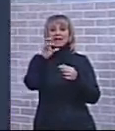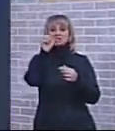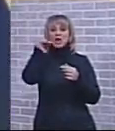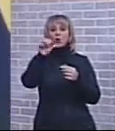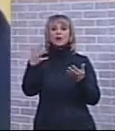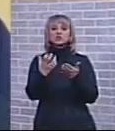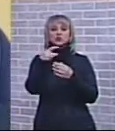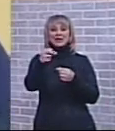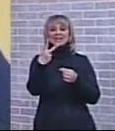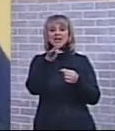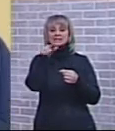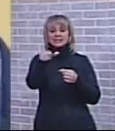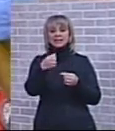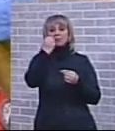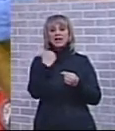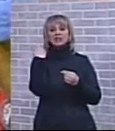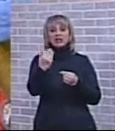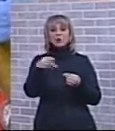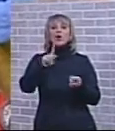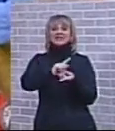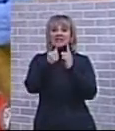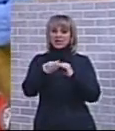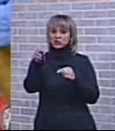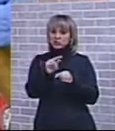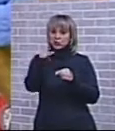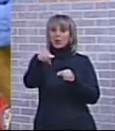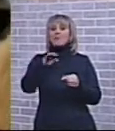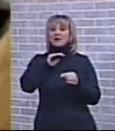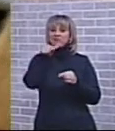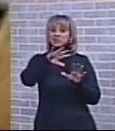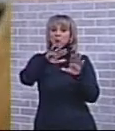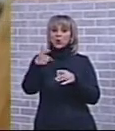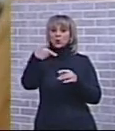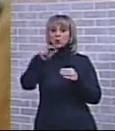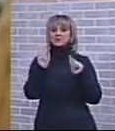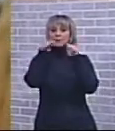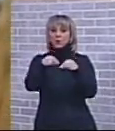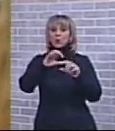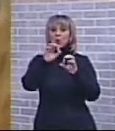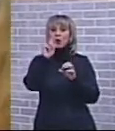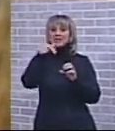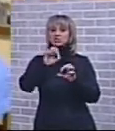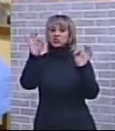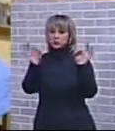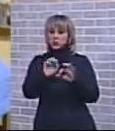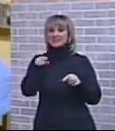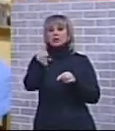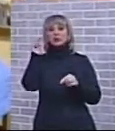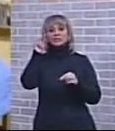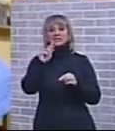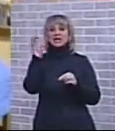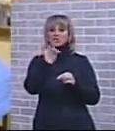Сорокин с успехом уже 13 лет, и благодаря ему кардинально скорректировал профессию. После РГУПСа поступил в колледж искусств, а сейчас учится в